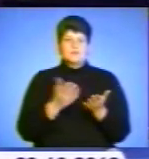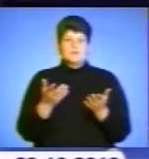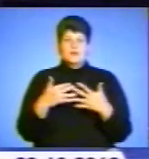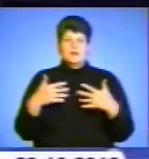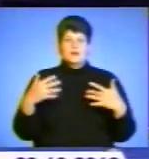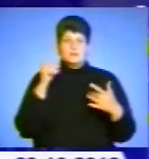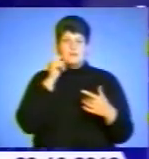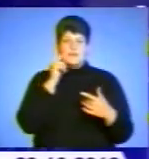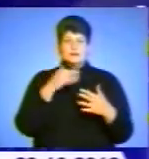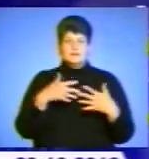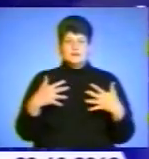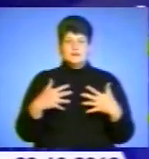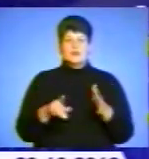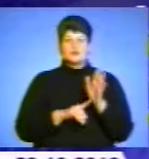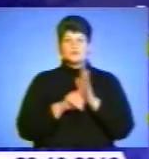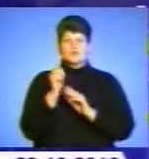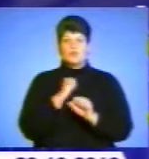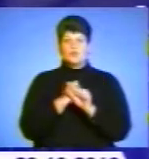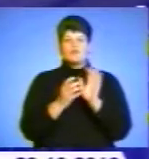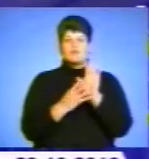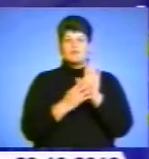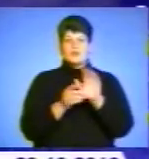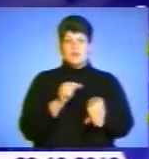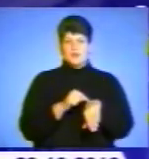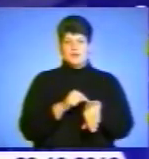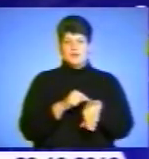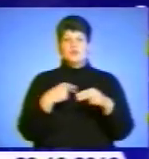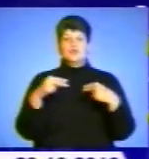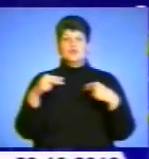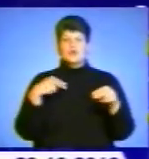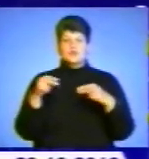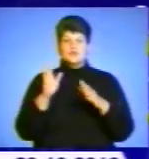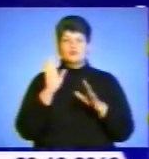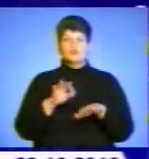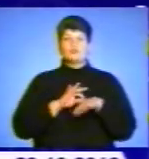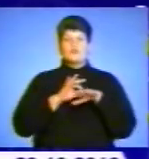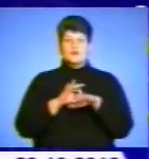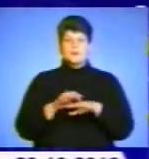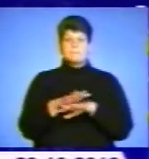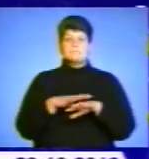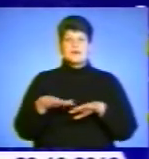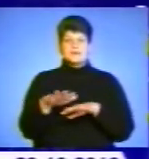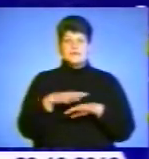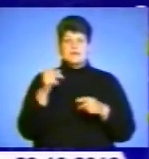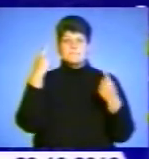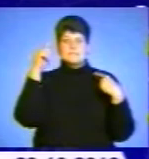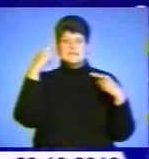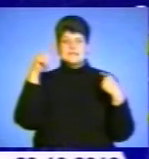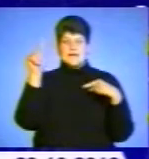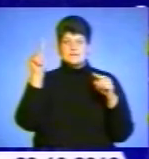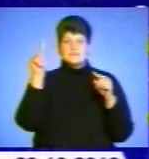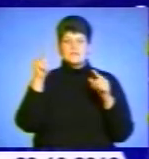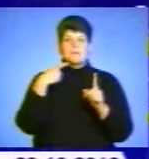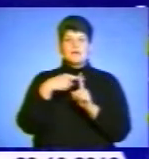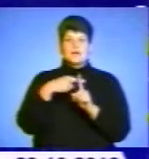Ярмарок розпочне свою роботу о 9-й годині. Торгівлю здійснюватимуть на Майдані мистецтв. Перехрестці